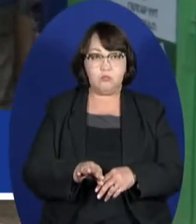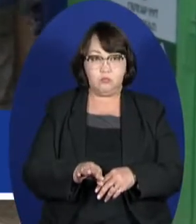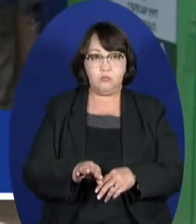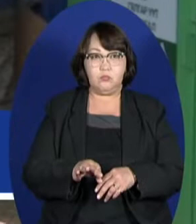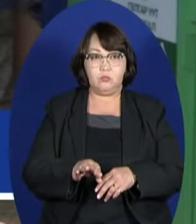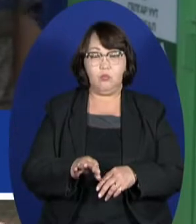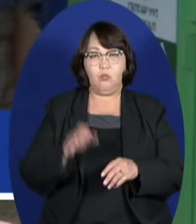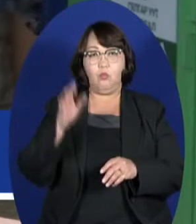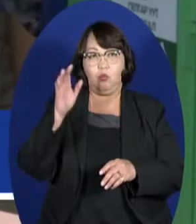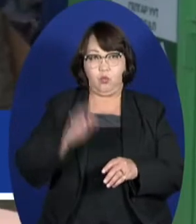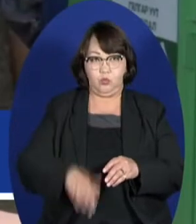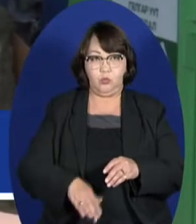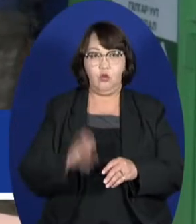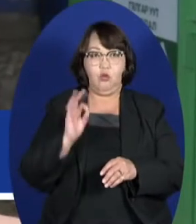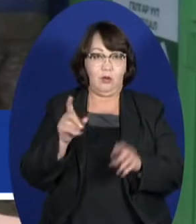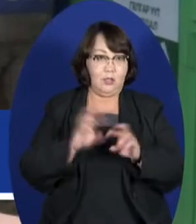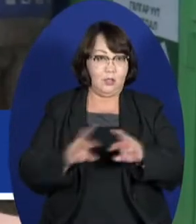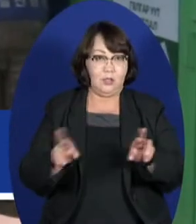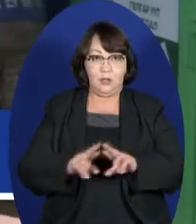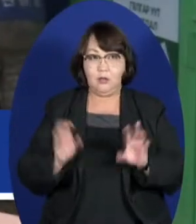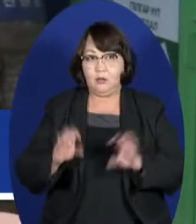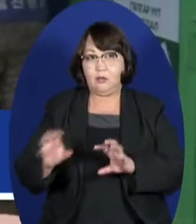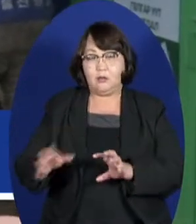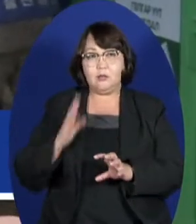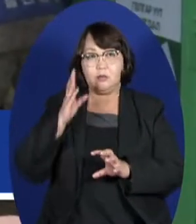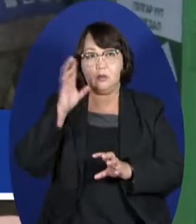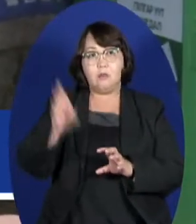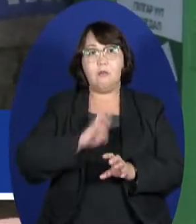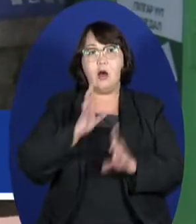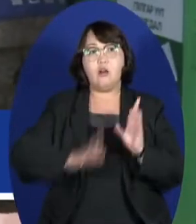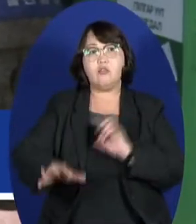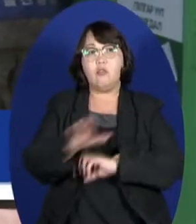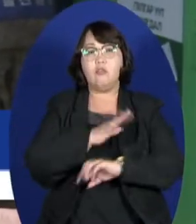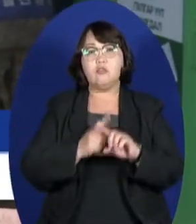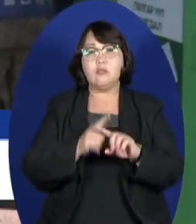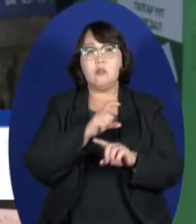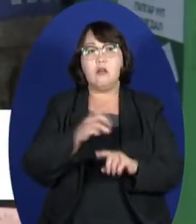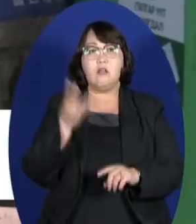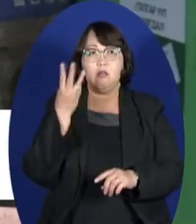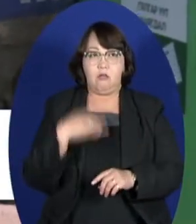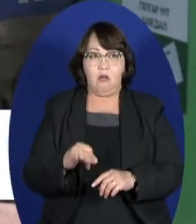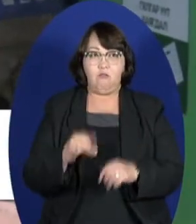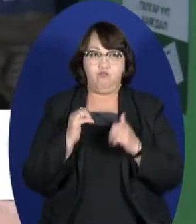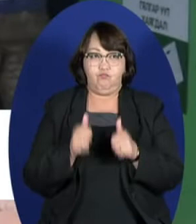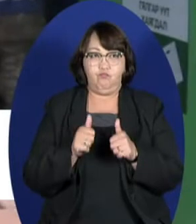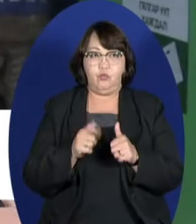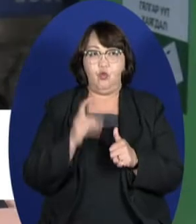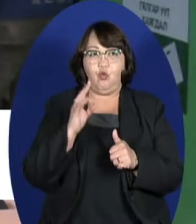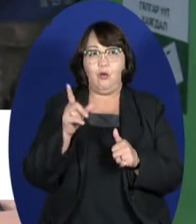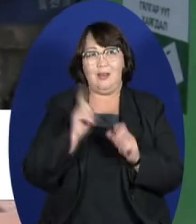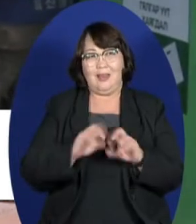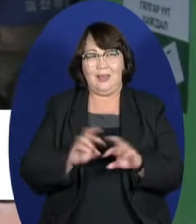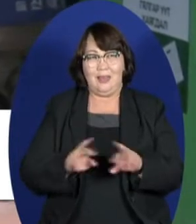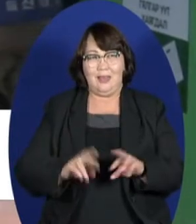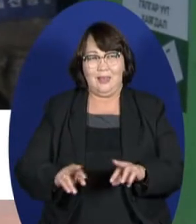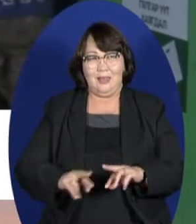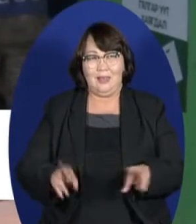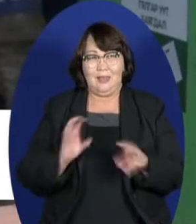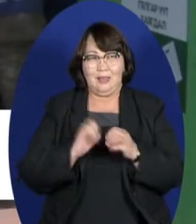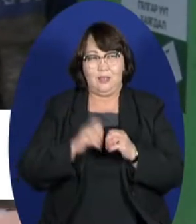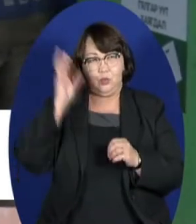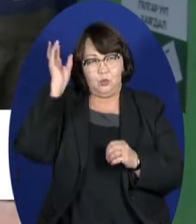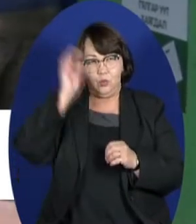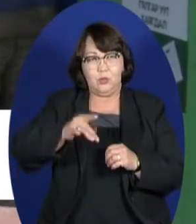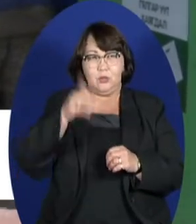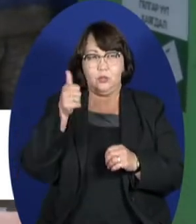байгаа. Энэ хог ангилж байна гэдэг нь цааштай байгаль орчинд ээлтэй. Ер нь бидний цааштай хог хаягдлаа ангилаад ялгаад